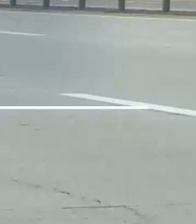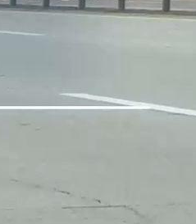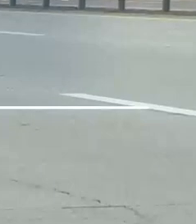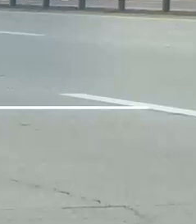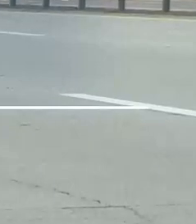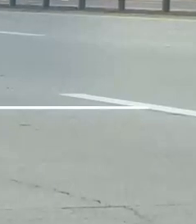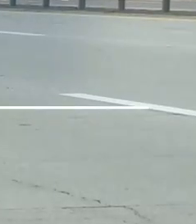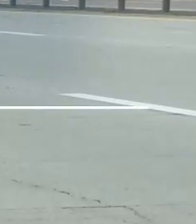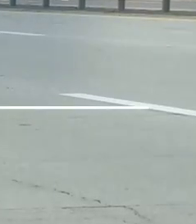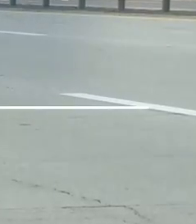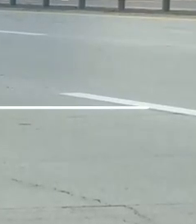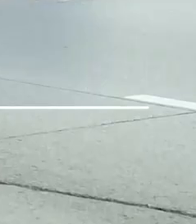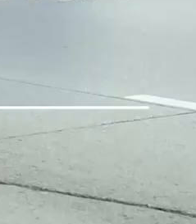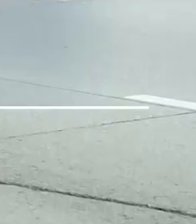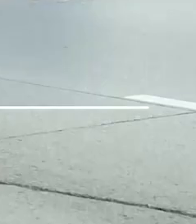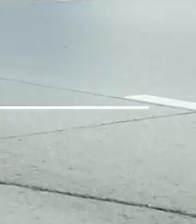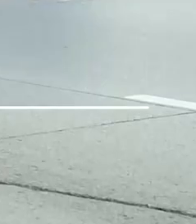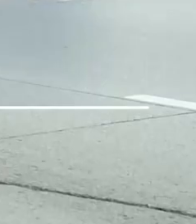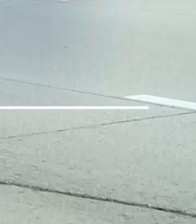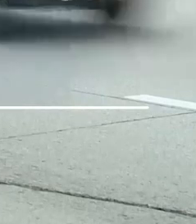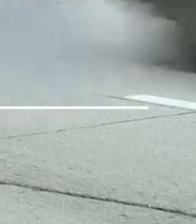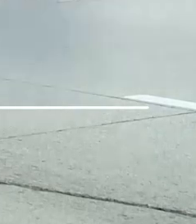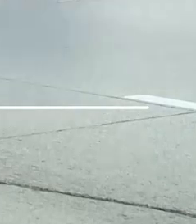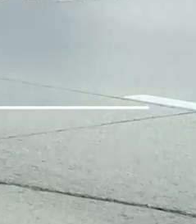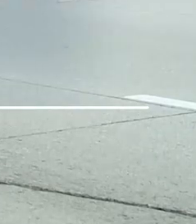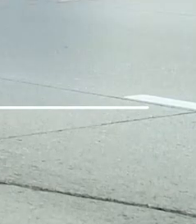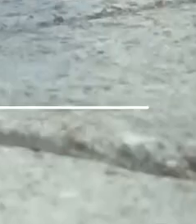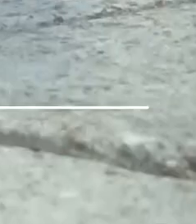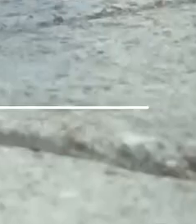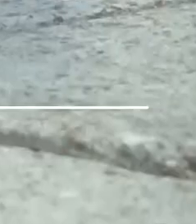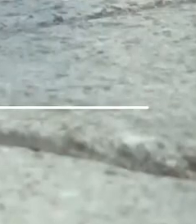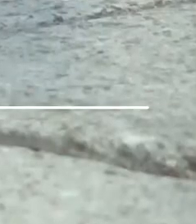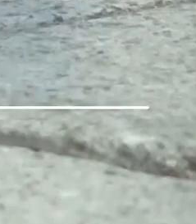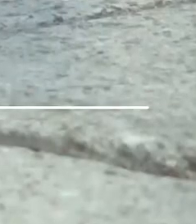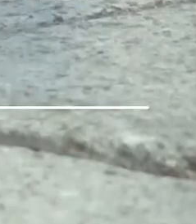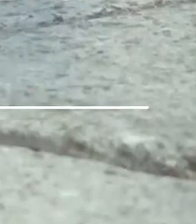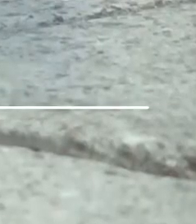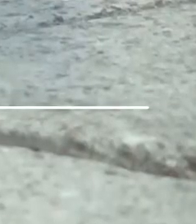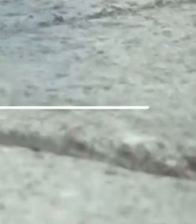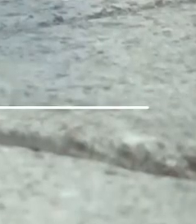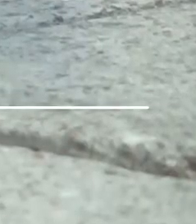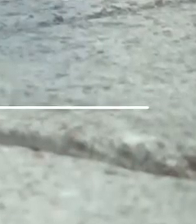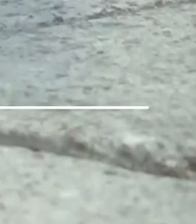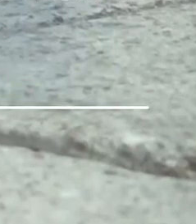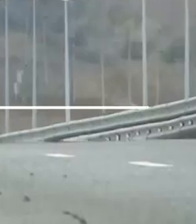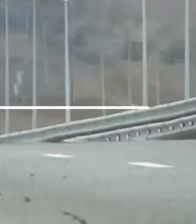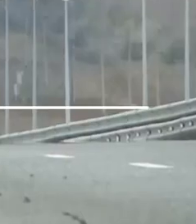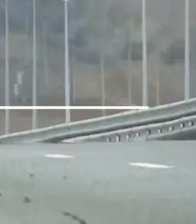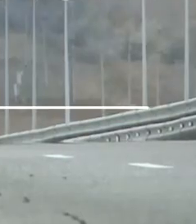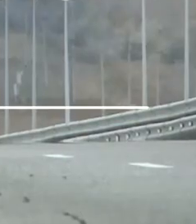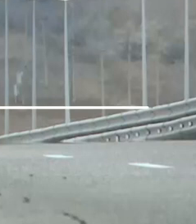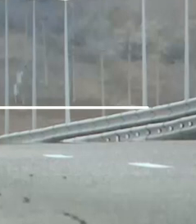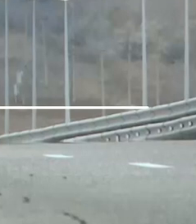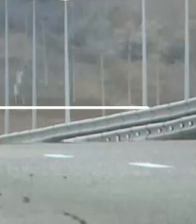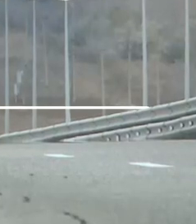Новая дорога республиканского значения уже нуждается в ремонте. За 10 миллиардов тенге автобан Караганда-Темиртау сделали плохого